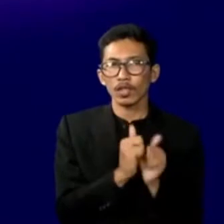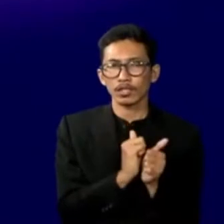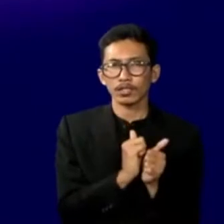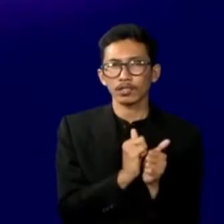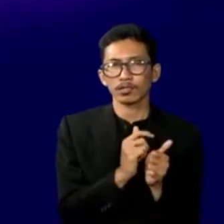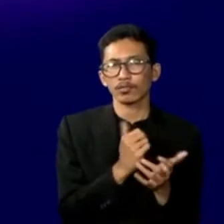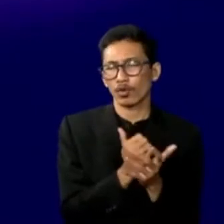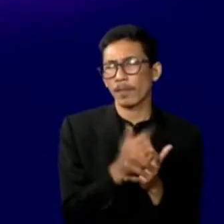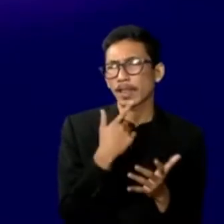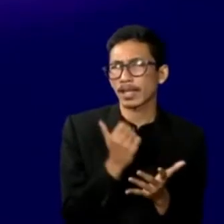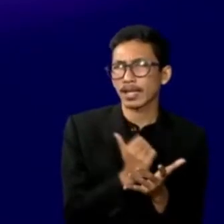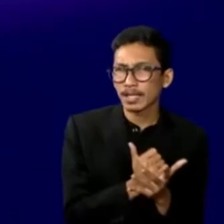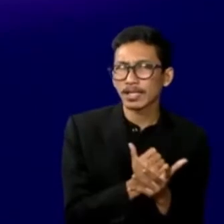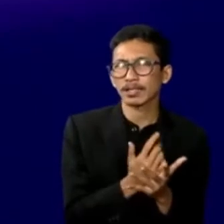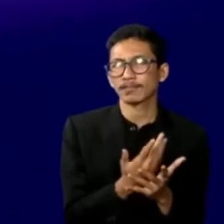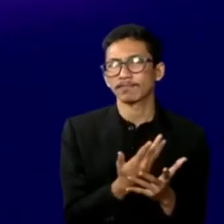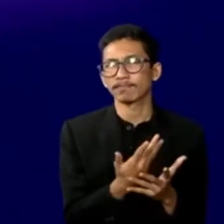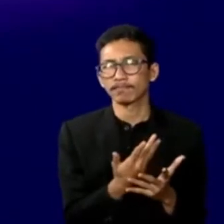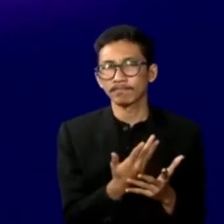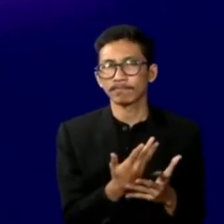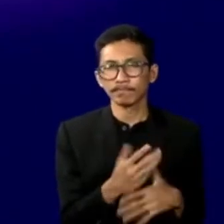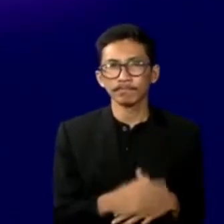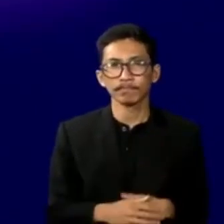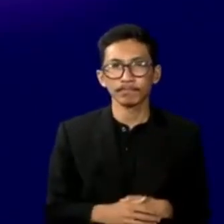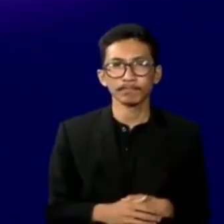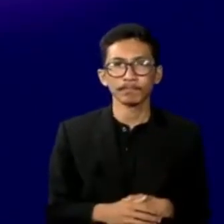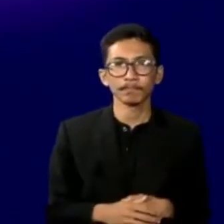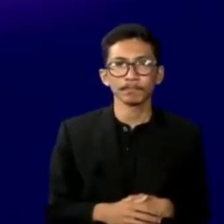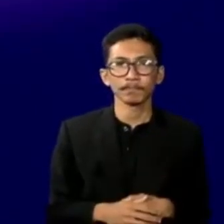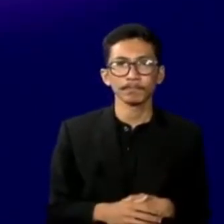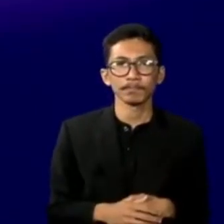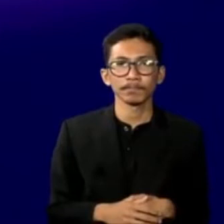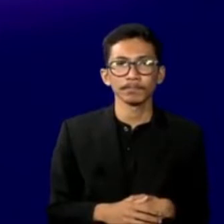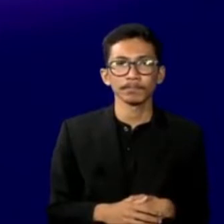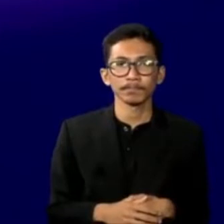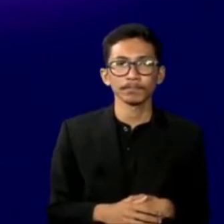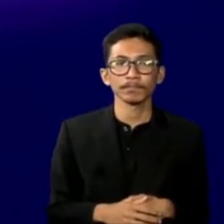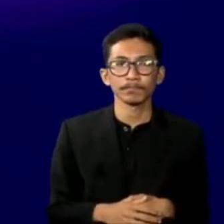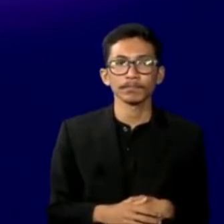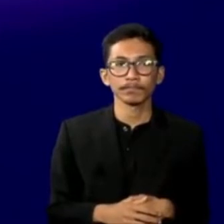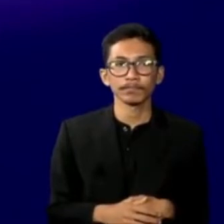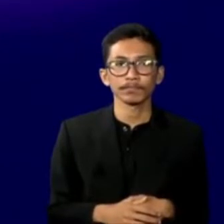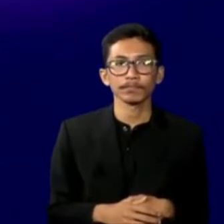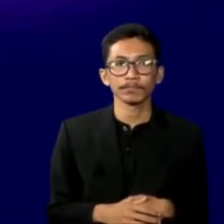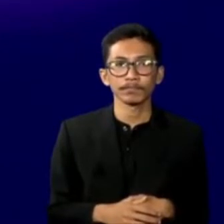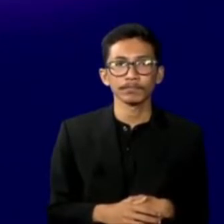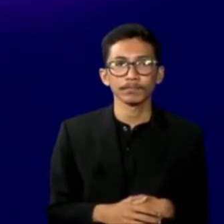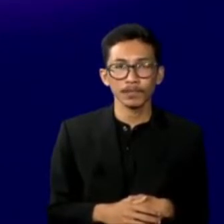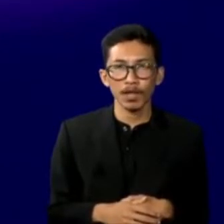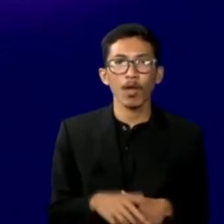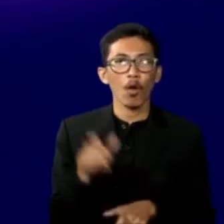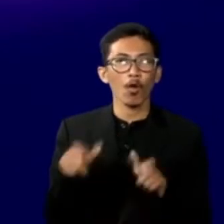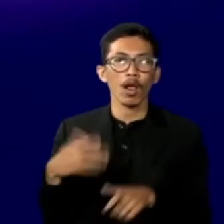penting masa kita perlu mikirin kenyamanan gitu ya tapi bayangkan kalau seseorang itu harus ke rumah sakit kemudian dia harus